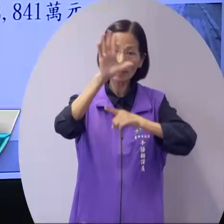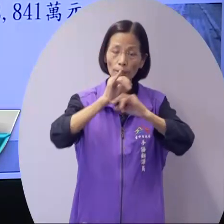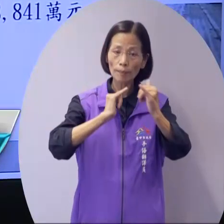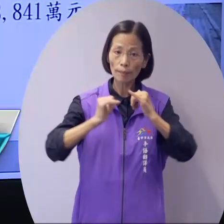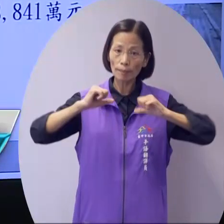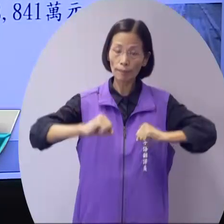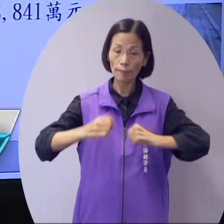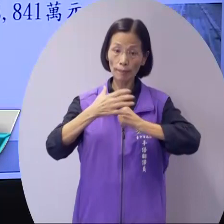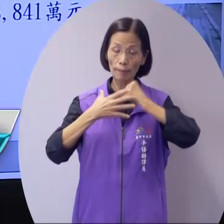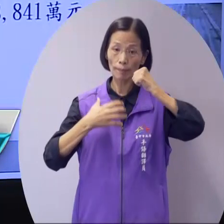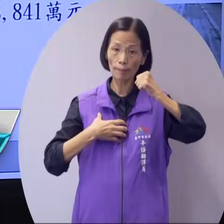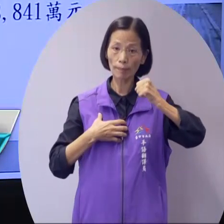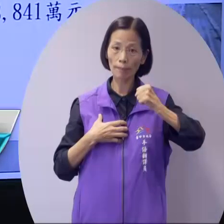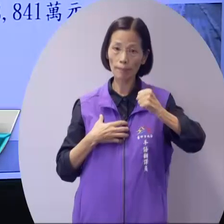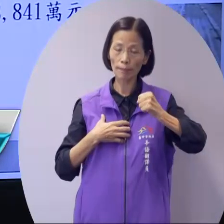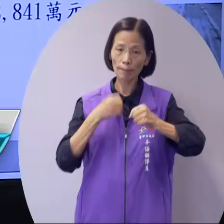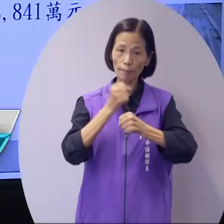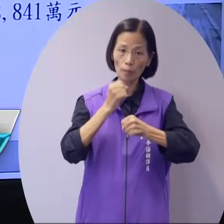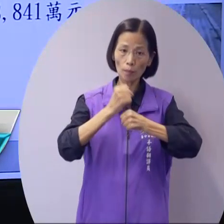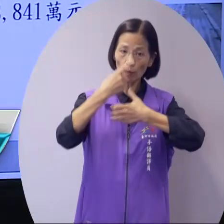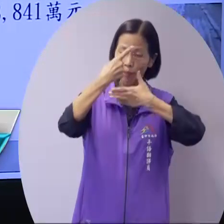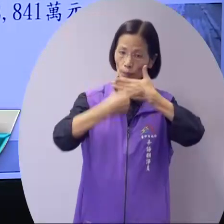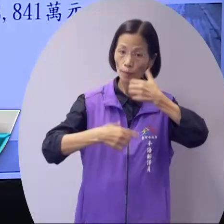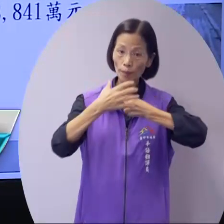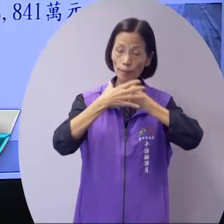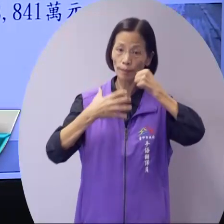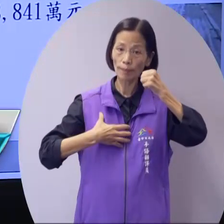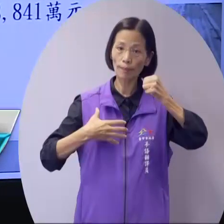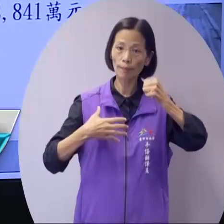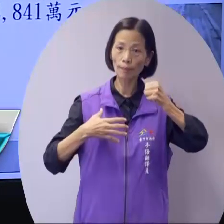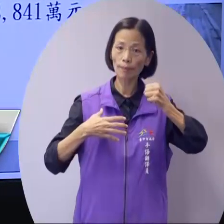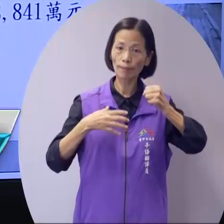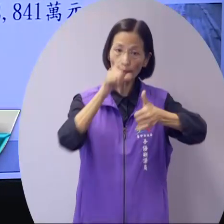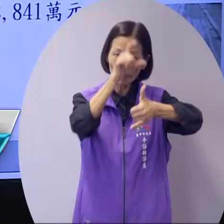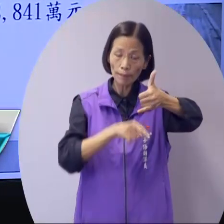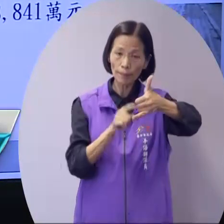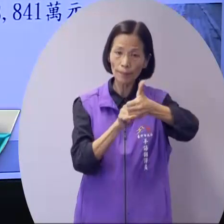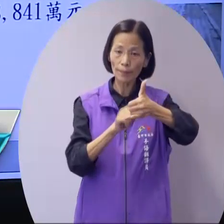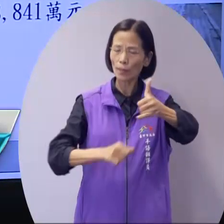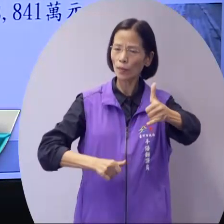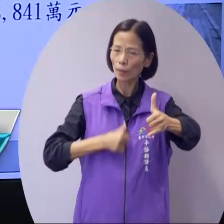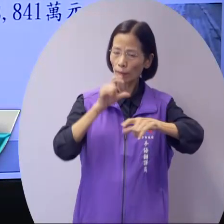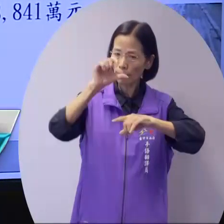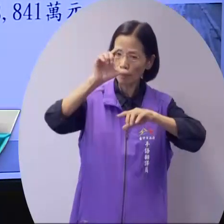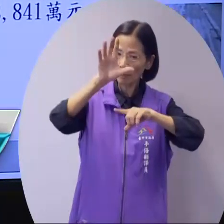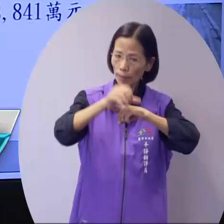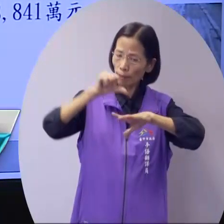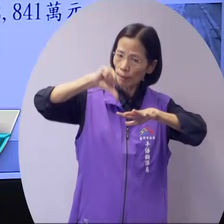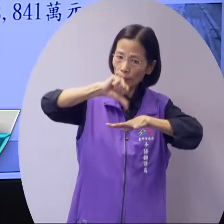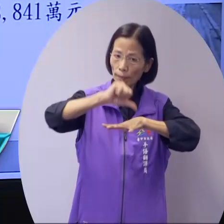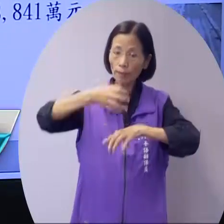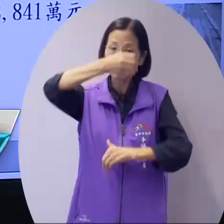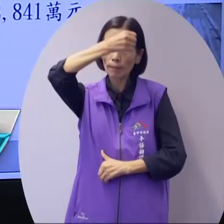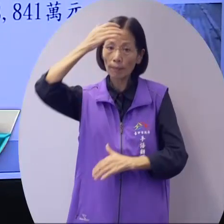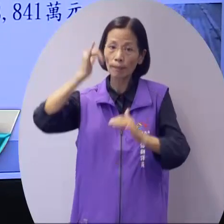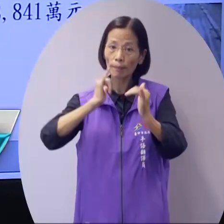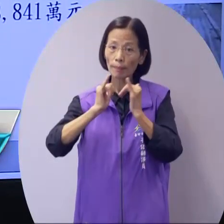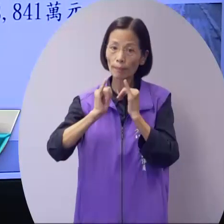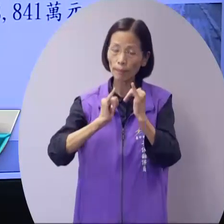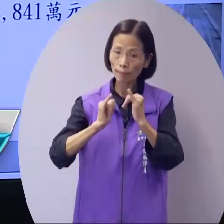民健康保险或农民职业灾害保险的被保险人，还有实际从事农业耕作的青年农